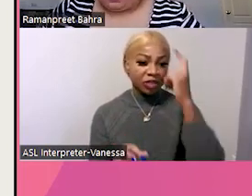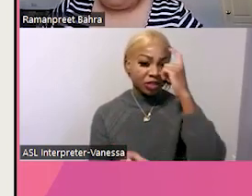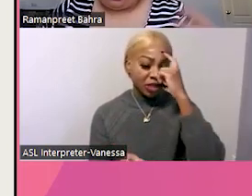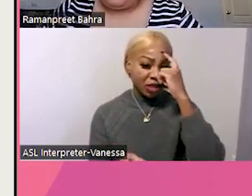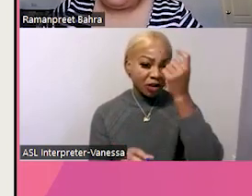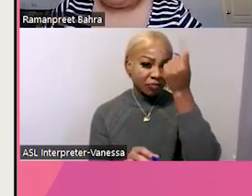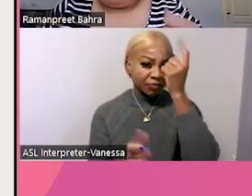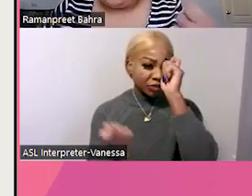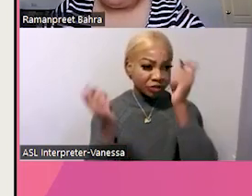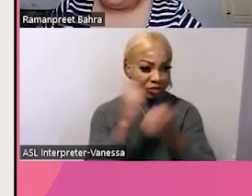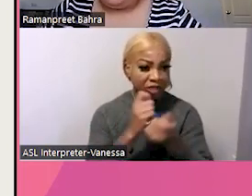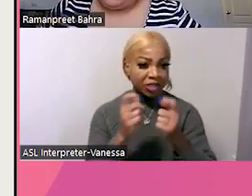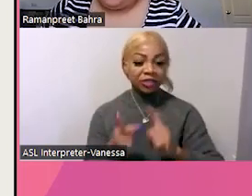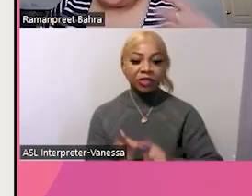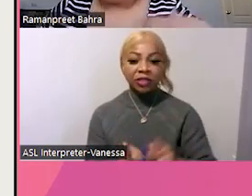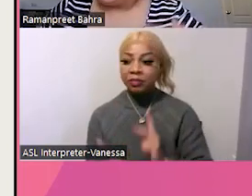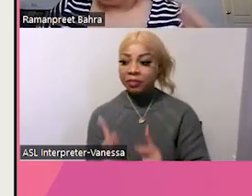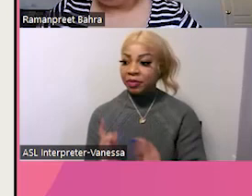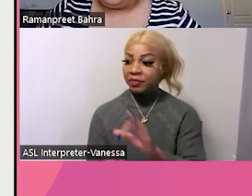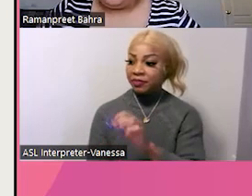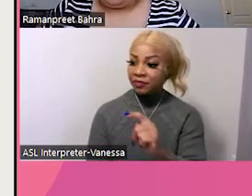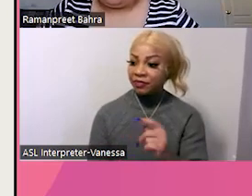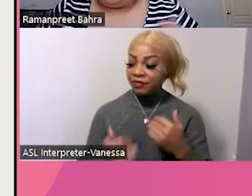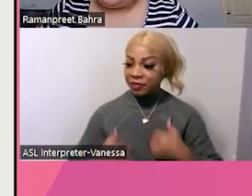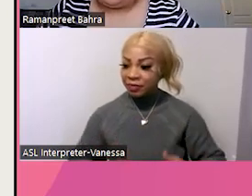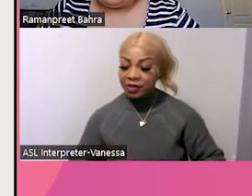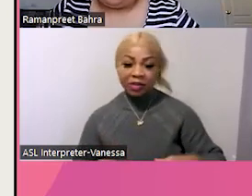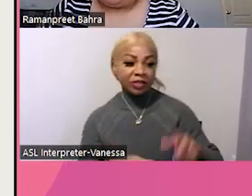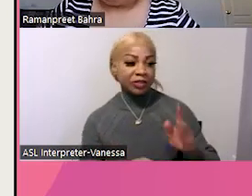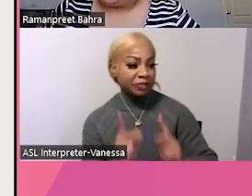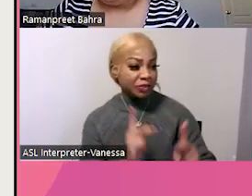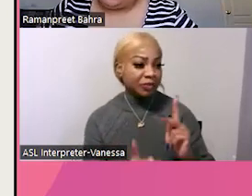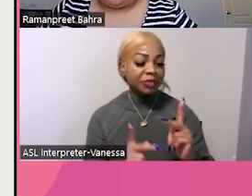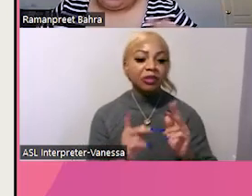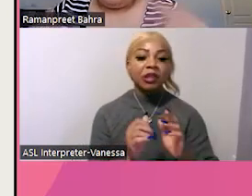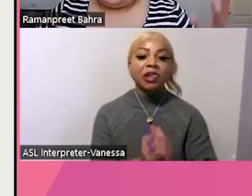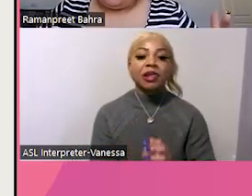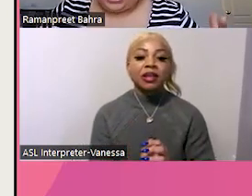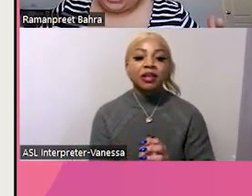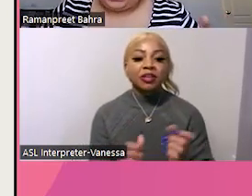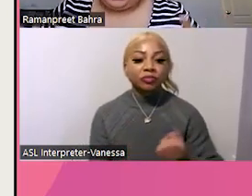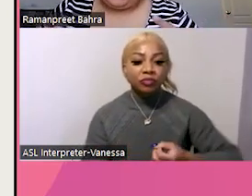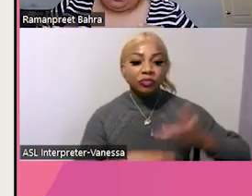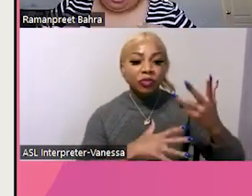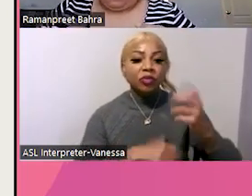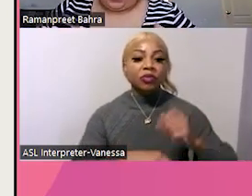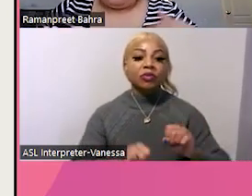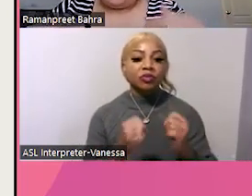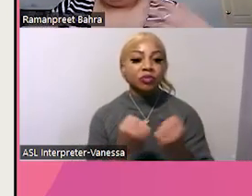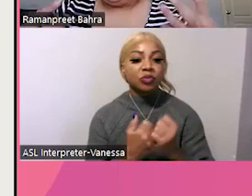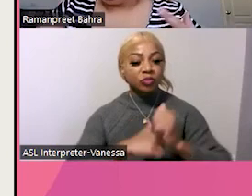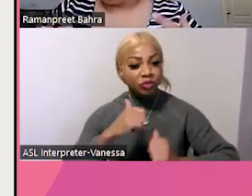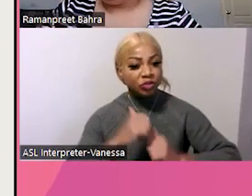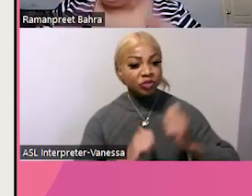il faut donc transformer notre compréhension, notre perception en questionnant ces